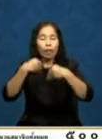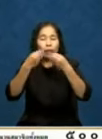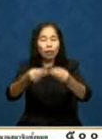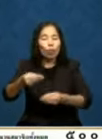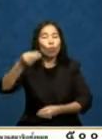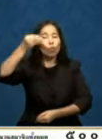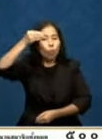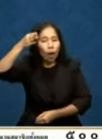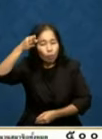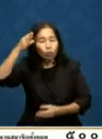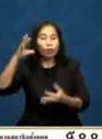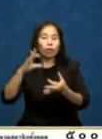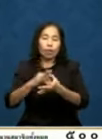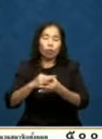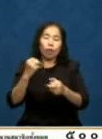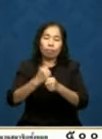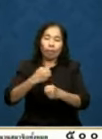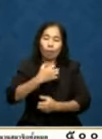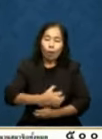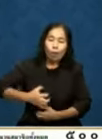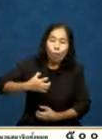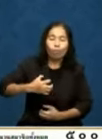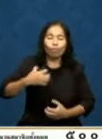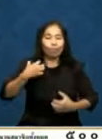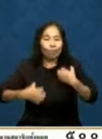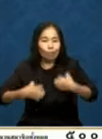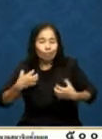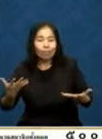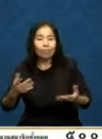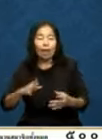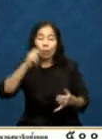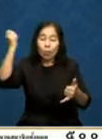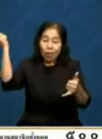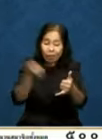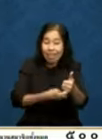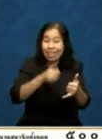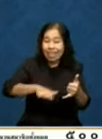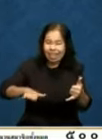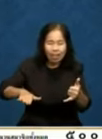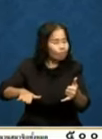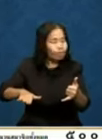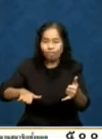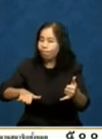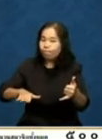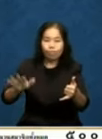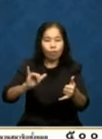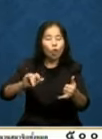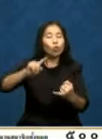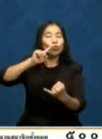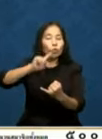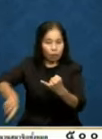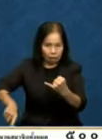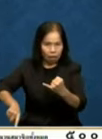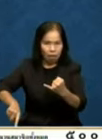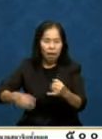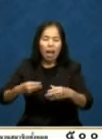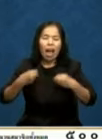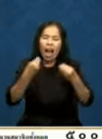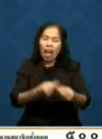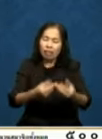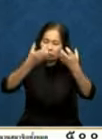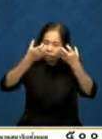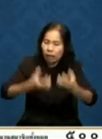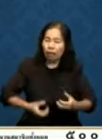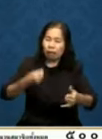positive parenting มากยิ่งขึ้นการตีเด็กค่ะควรจะเป็นทางเลือกสุดท้ายค่ะหยุดส่งต่อความรุนแรงต่อ